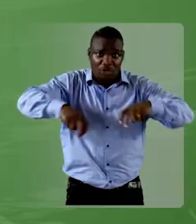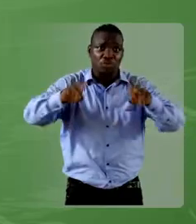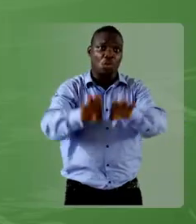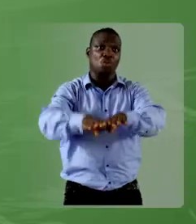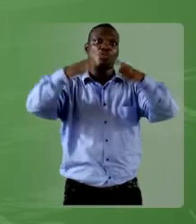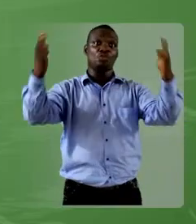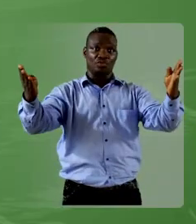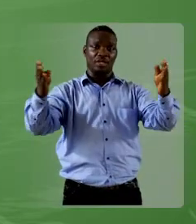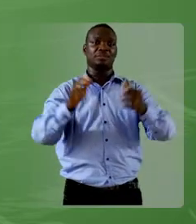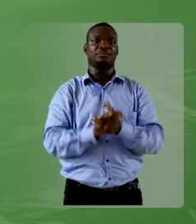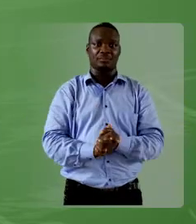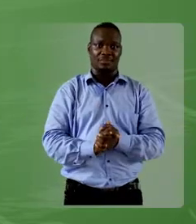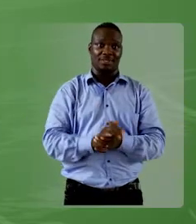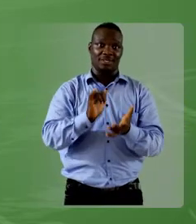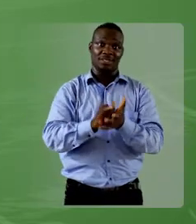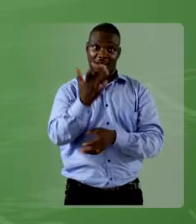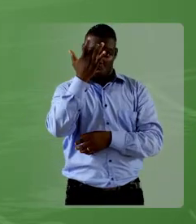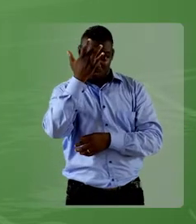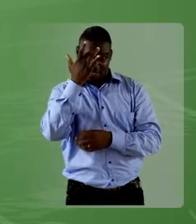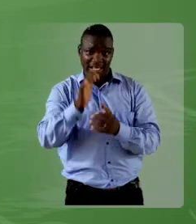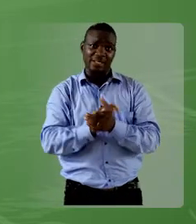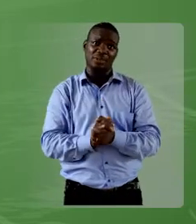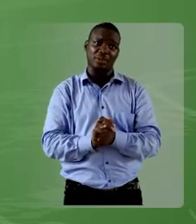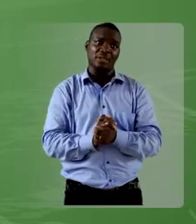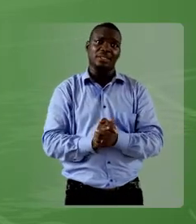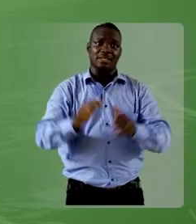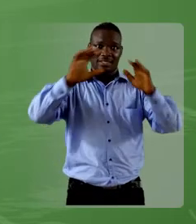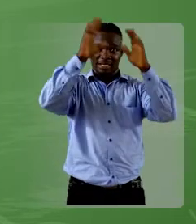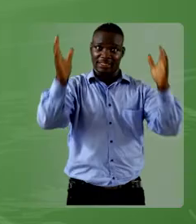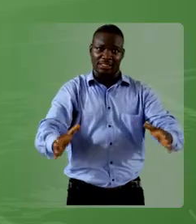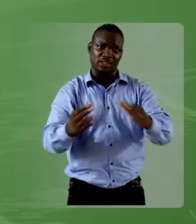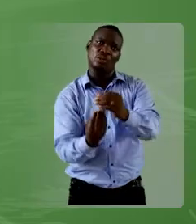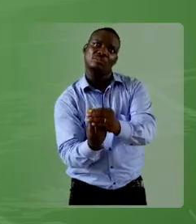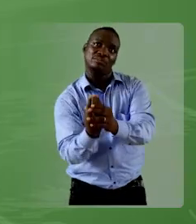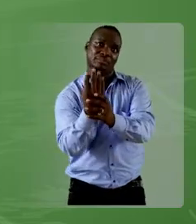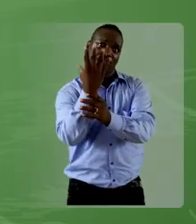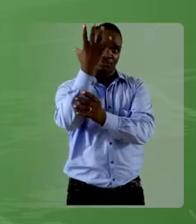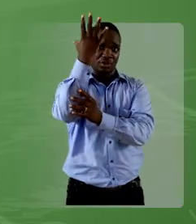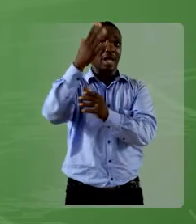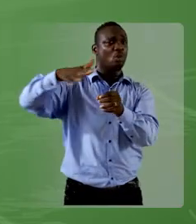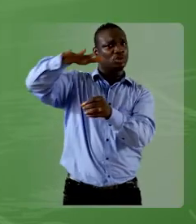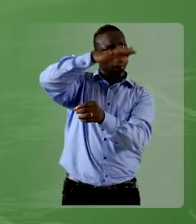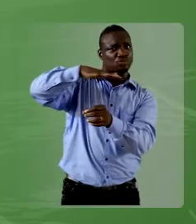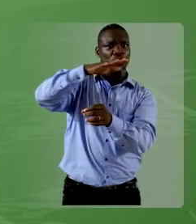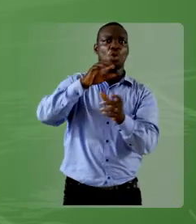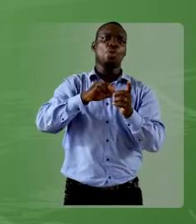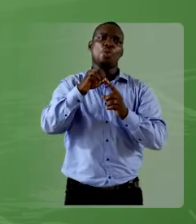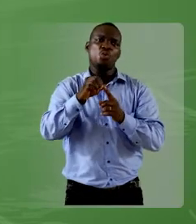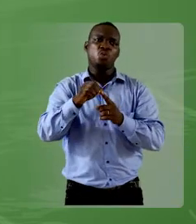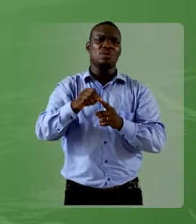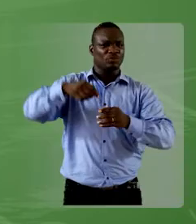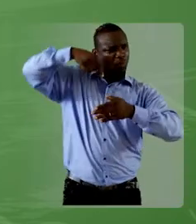ouvert. Elle concerne les gîtes affleurants en surface ou à faible